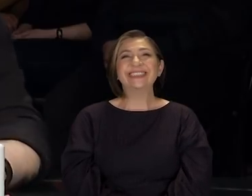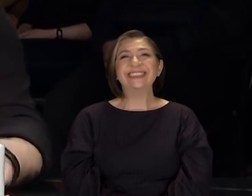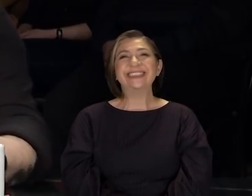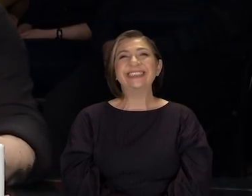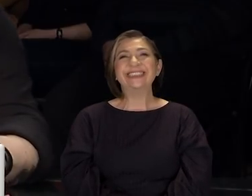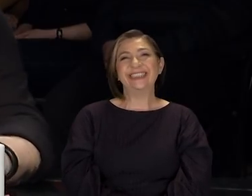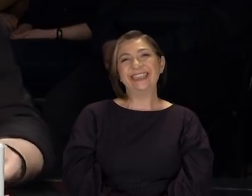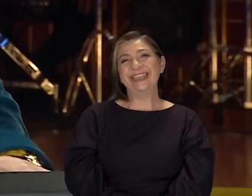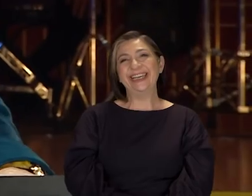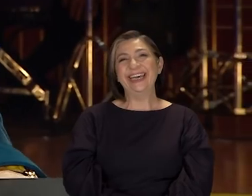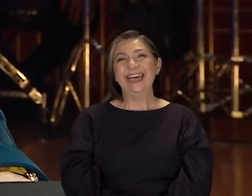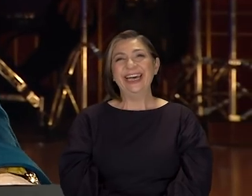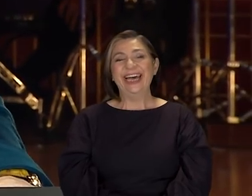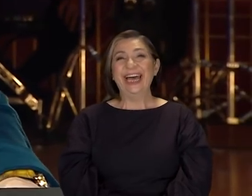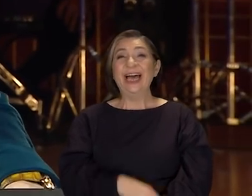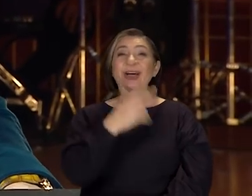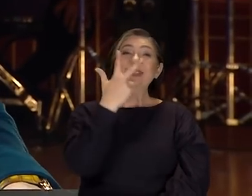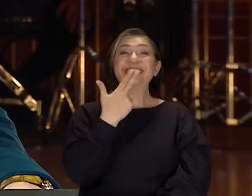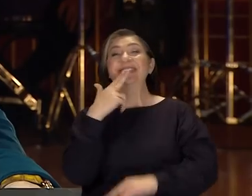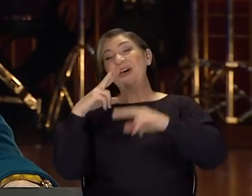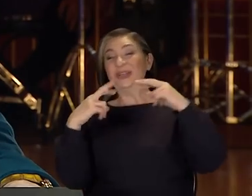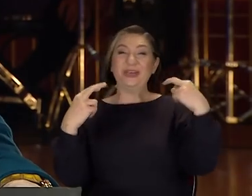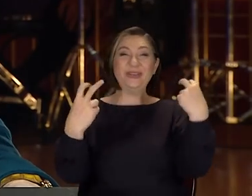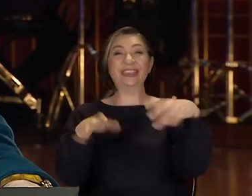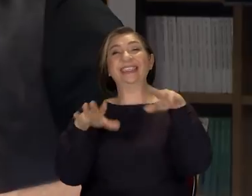Ama şimdi vallahi sanki üç kız oturmuş. Ema.